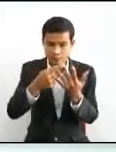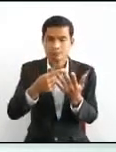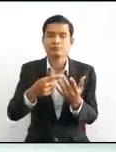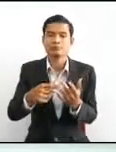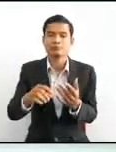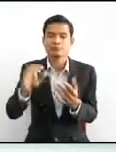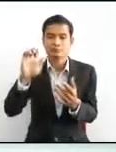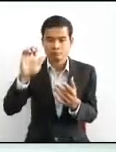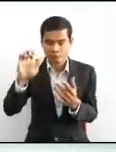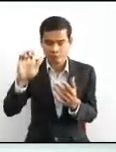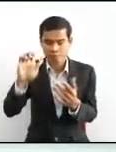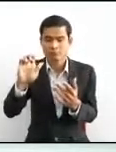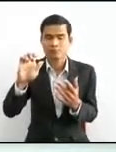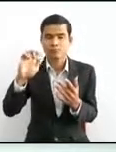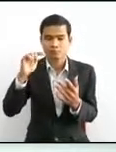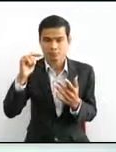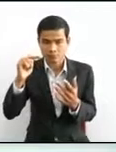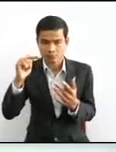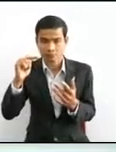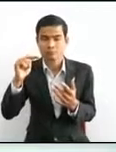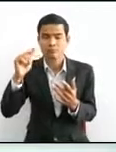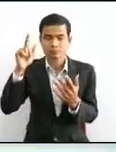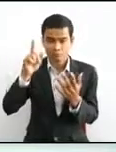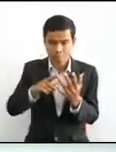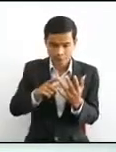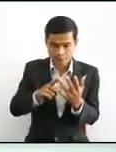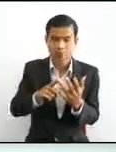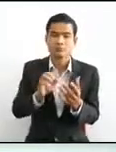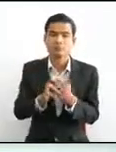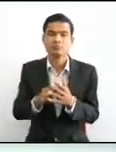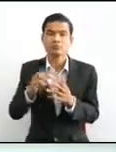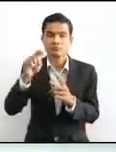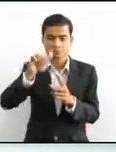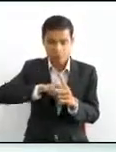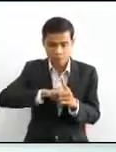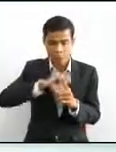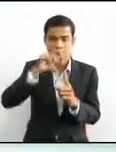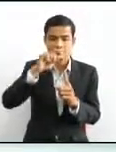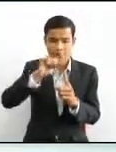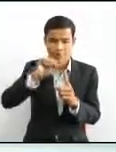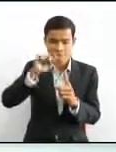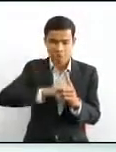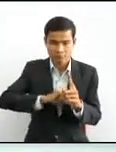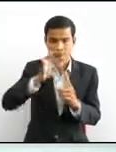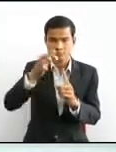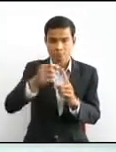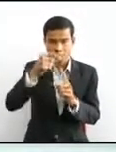ấm chó nâng ngớ bắn bẩn tọ tỏ là con chăm mơ từng ọc nha ná